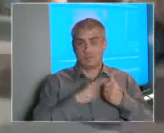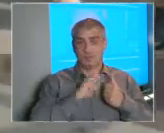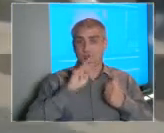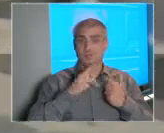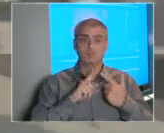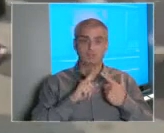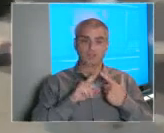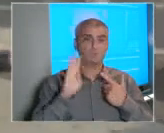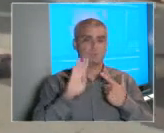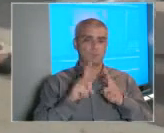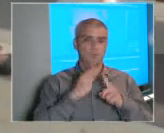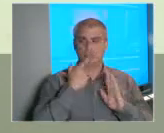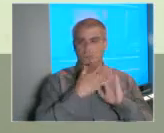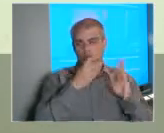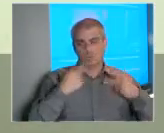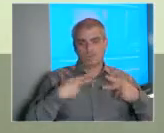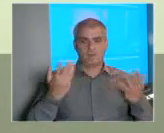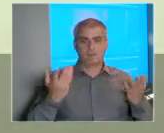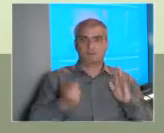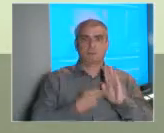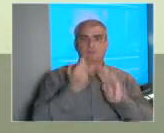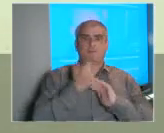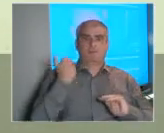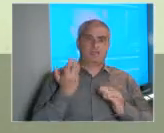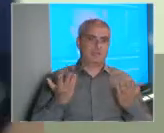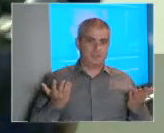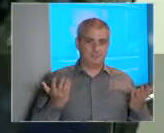שני, נתניהו, כמו שאמרת, מפחד מאיזשהו תקדים,